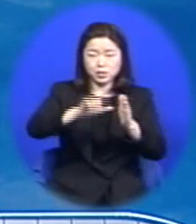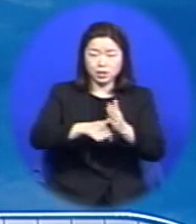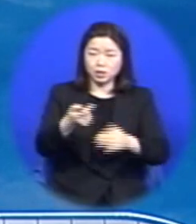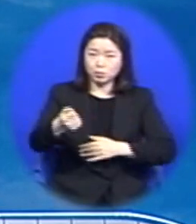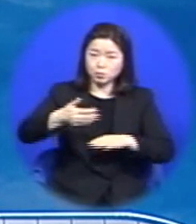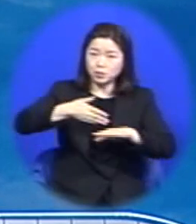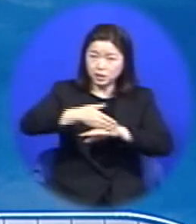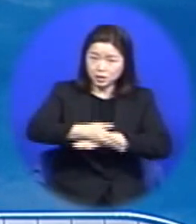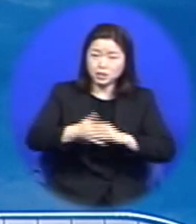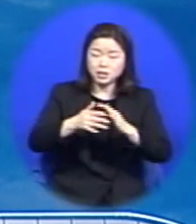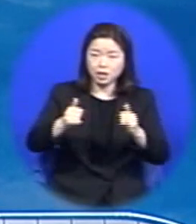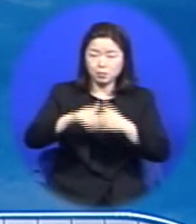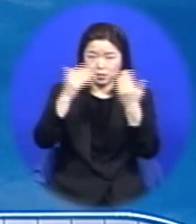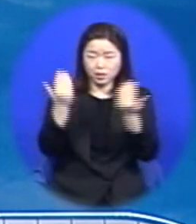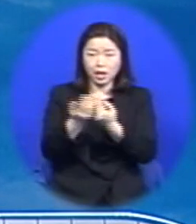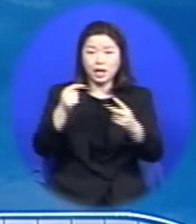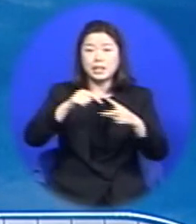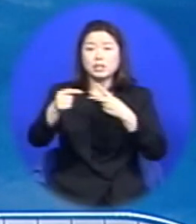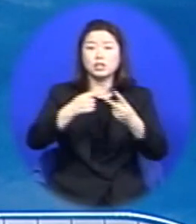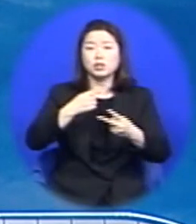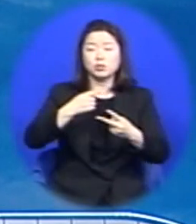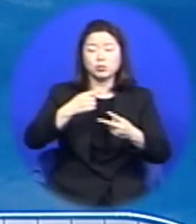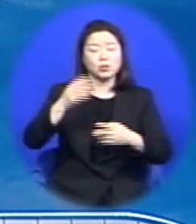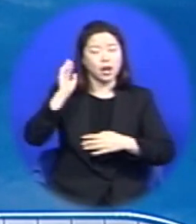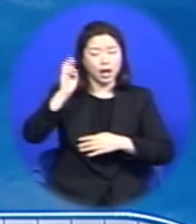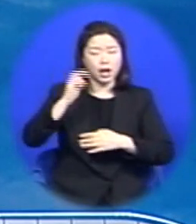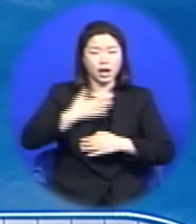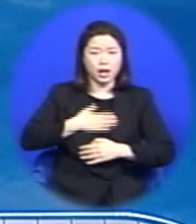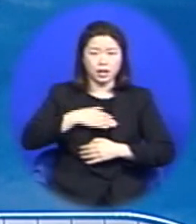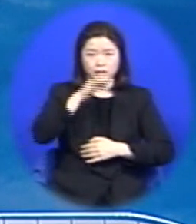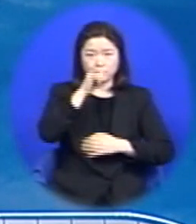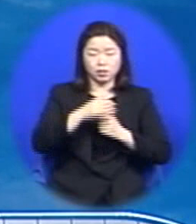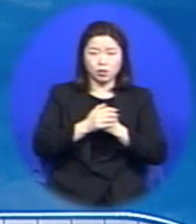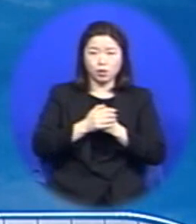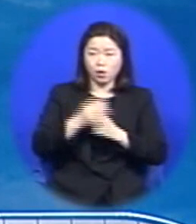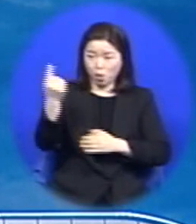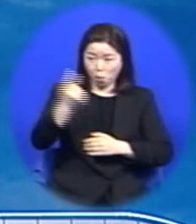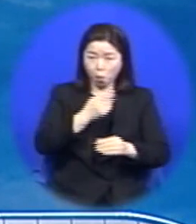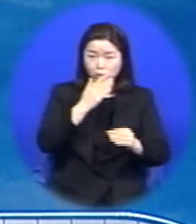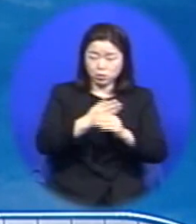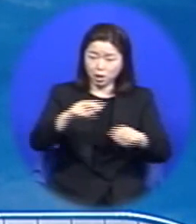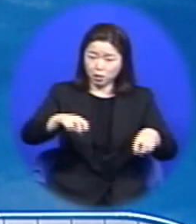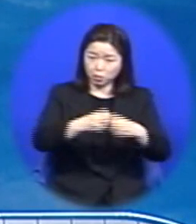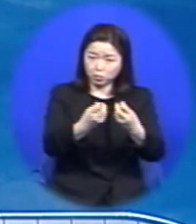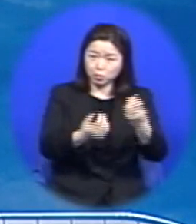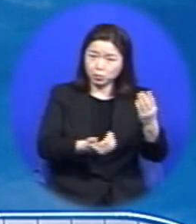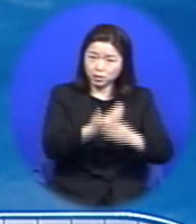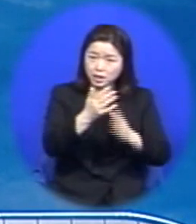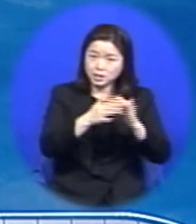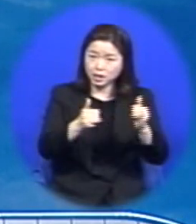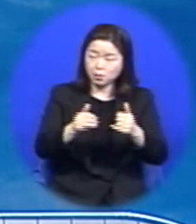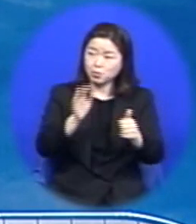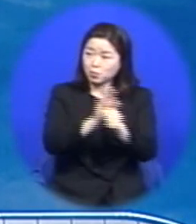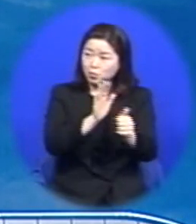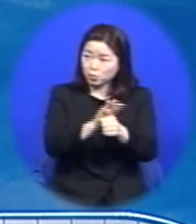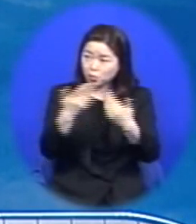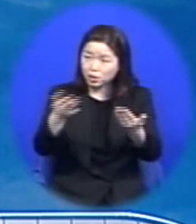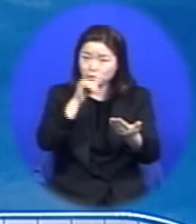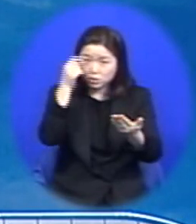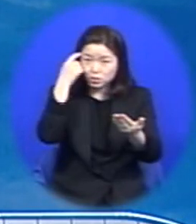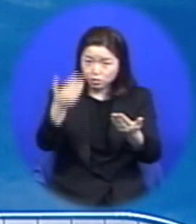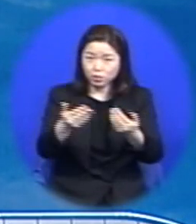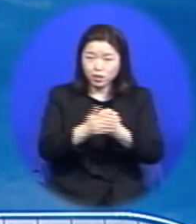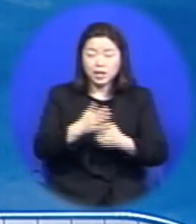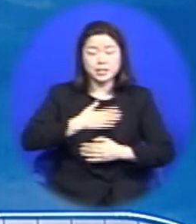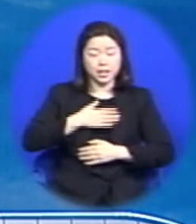분들은 다 제가 이유를 알아요. 오다가 교통사고 당한 사람 도와주려고 그랬죠. 제가